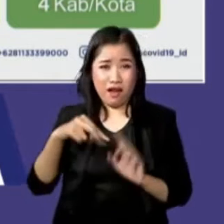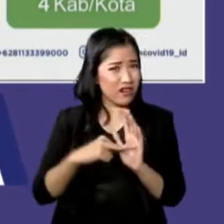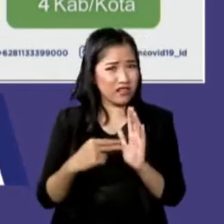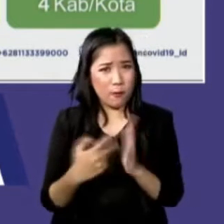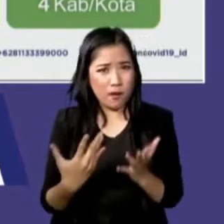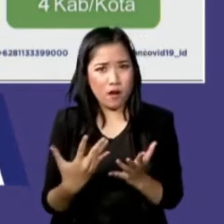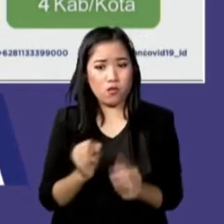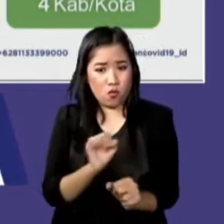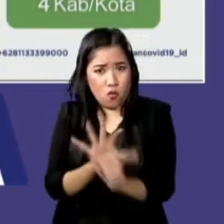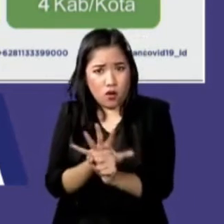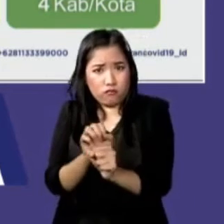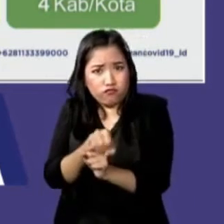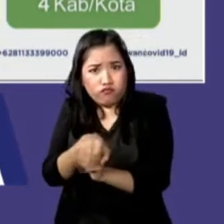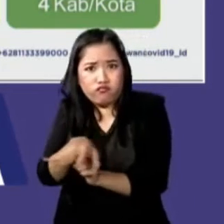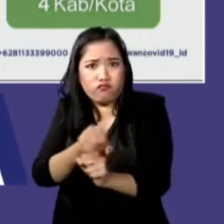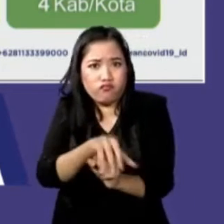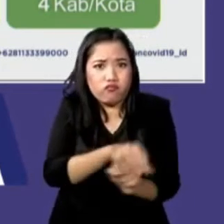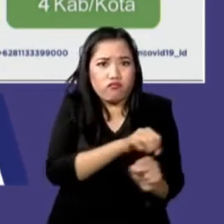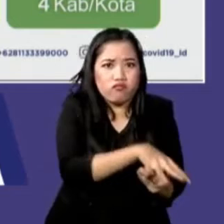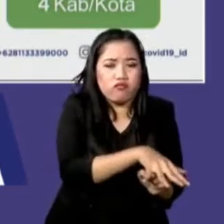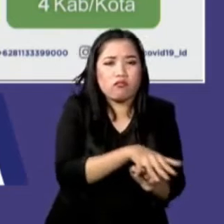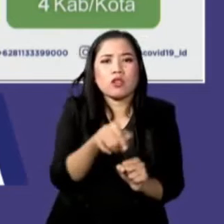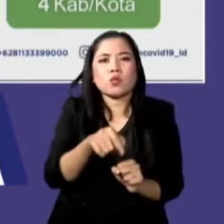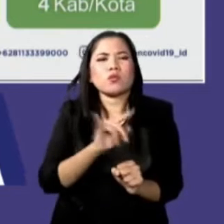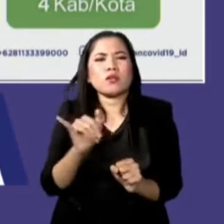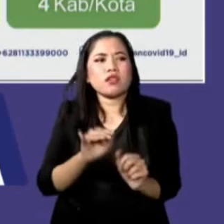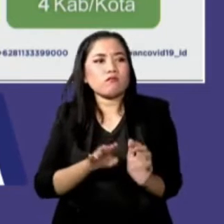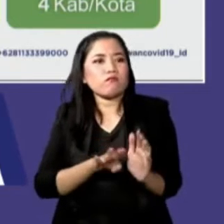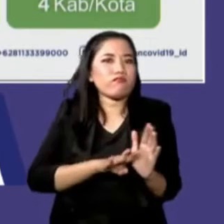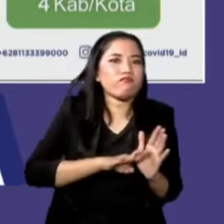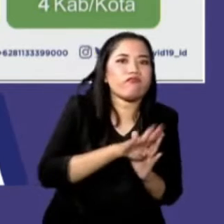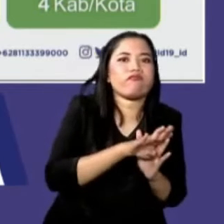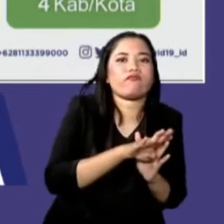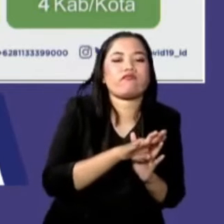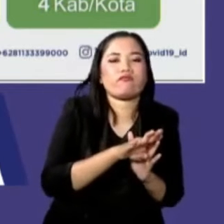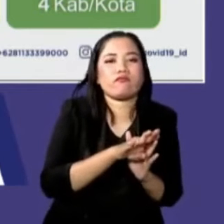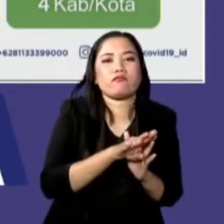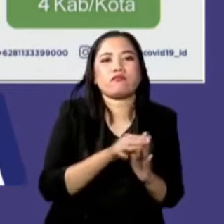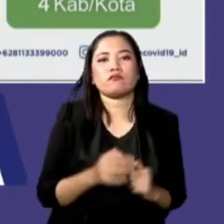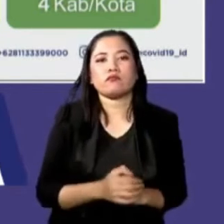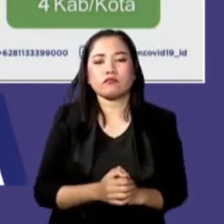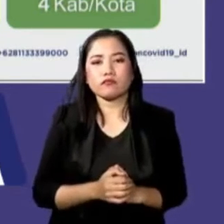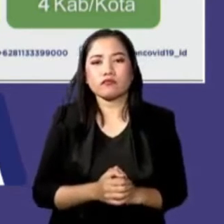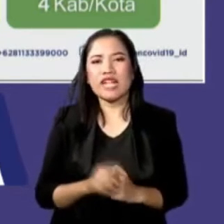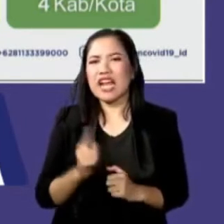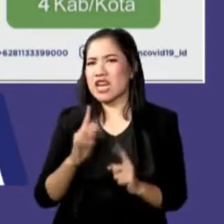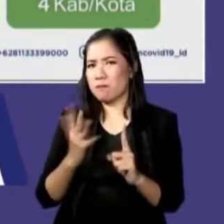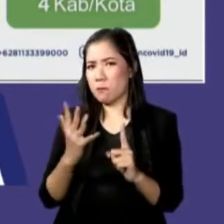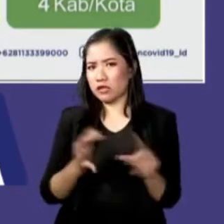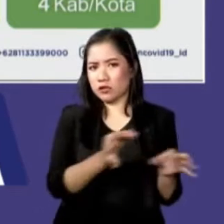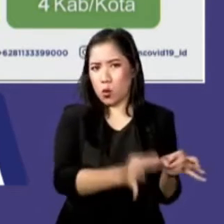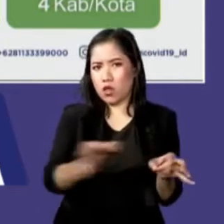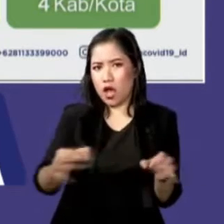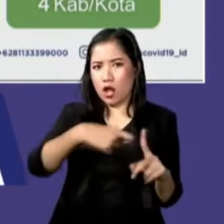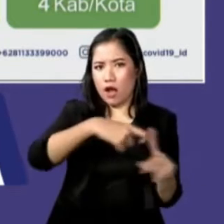perkembangan COVID-19 di Indonesia terus mengalami perkembangan ke arah yang tidak diharapkan. Bahkan ada 15 kabupaten